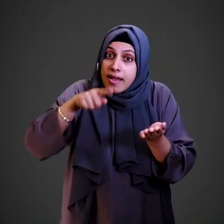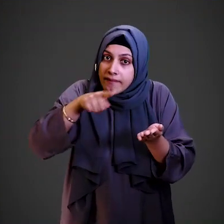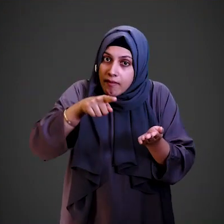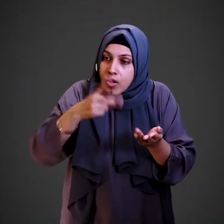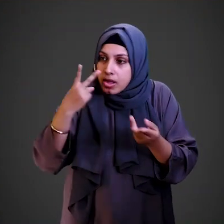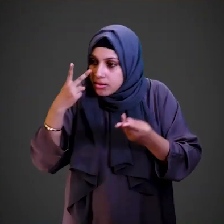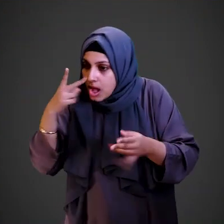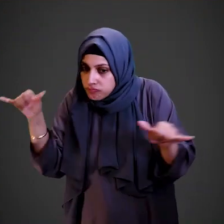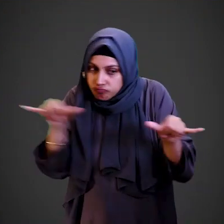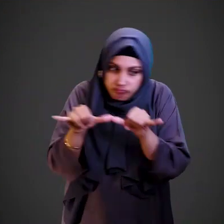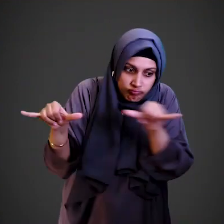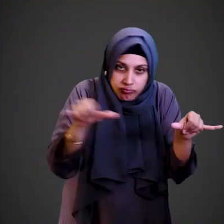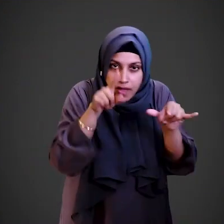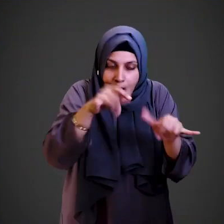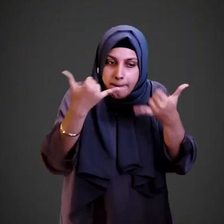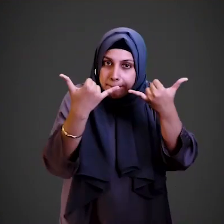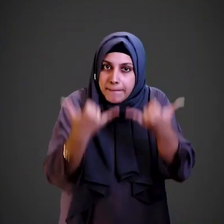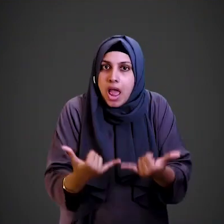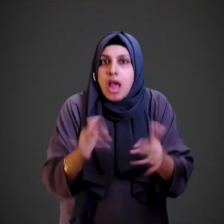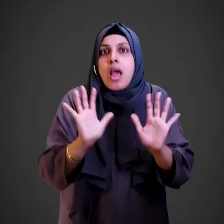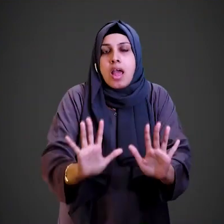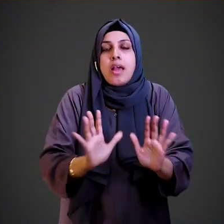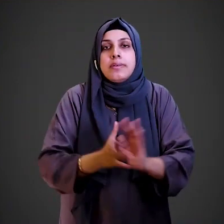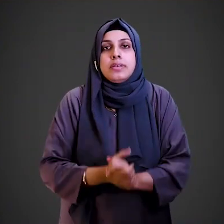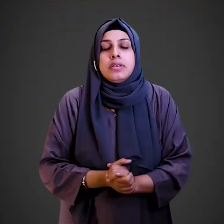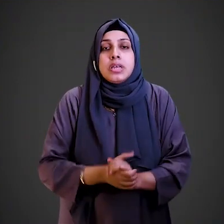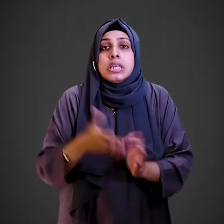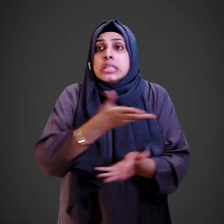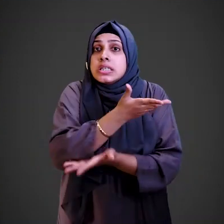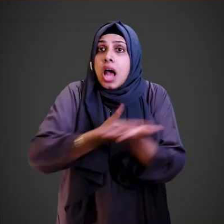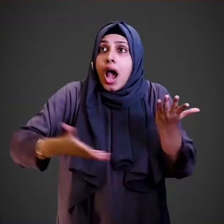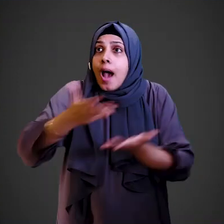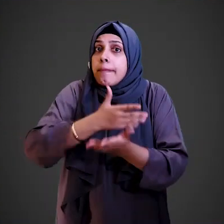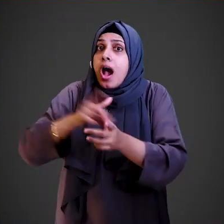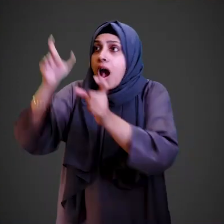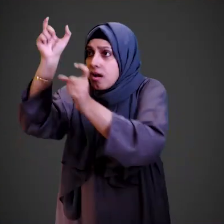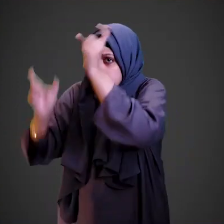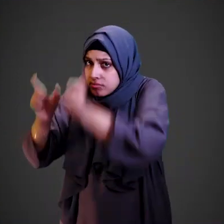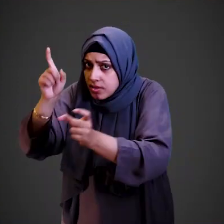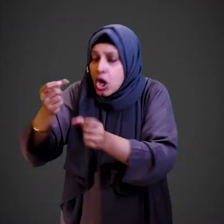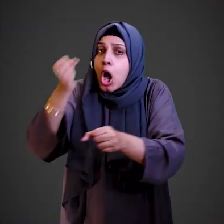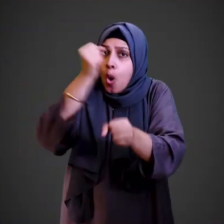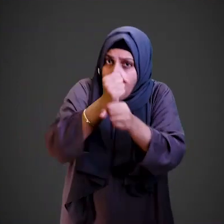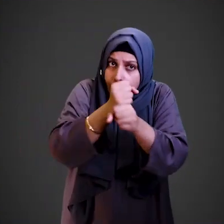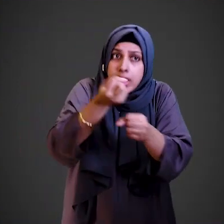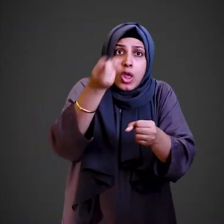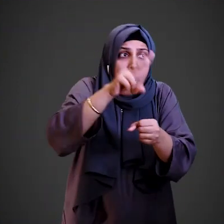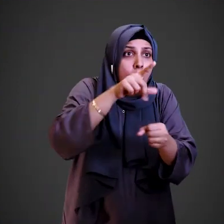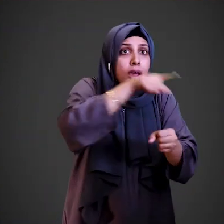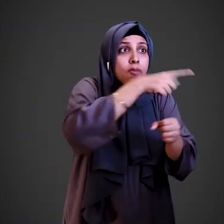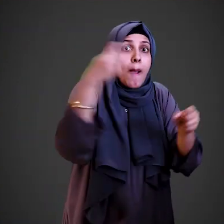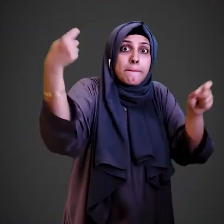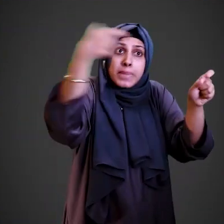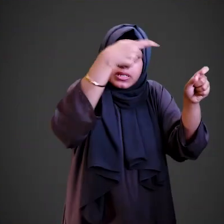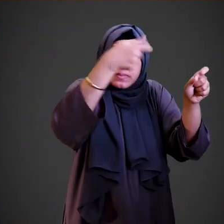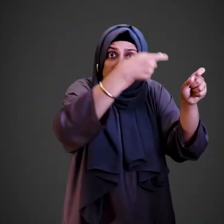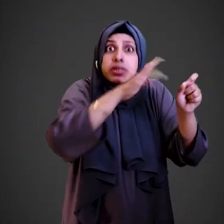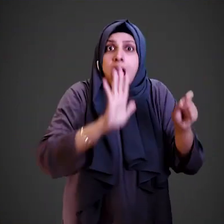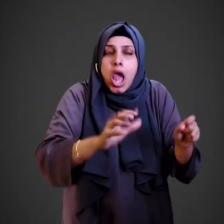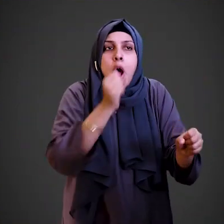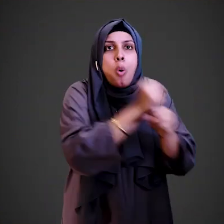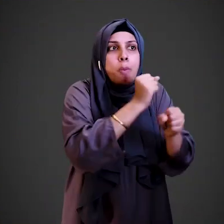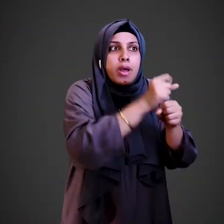पर बनाया जाता है। जितना आवाम, शहरी और कारोबारी तबके हुकूमत को टैक्स अदा करते हैं,